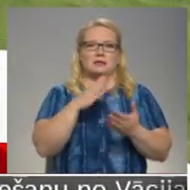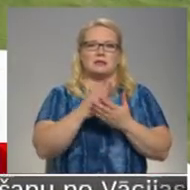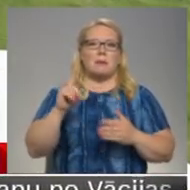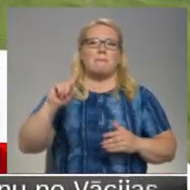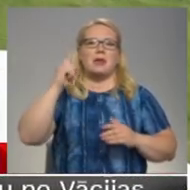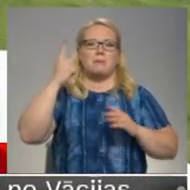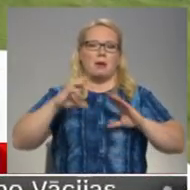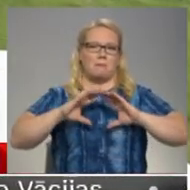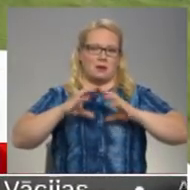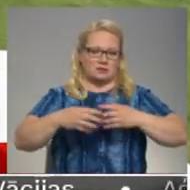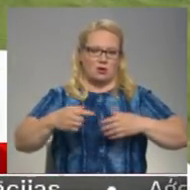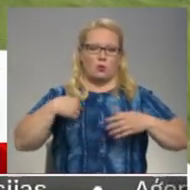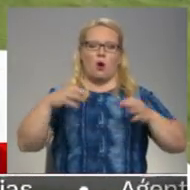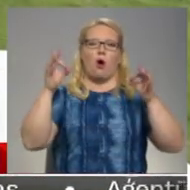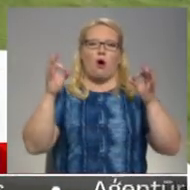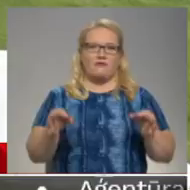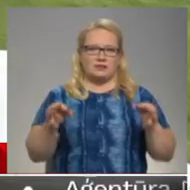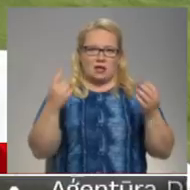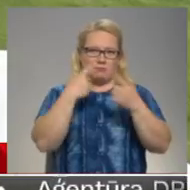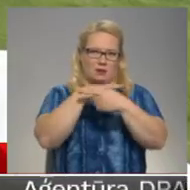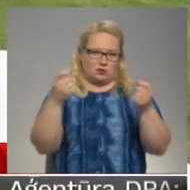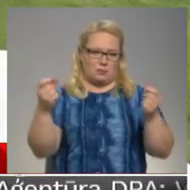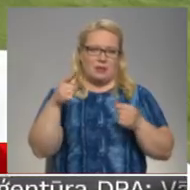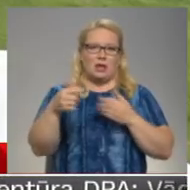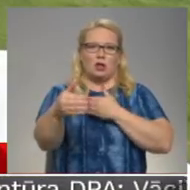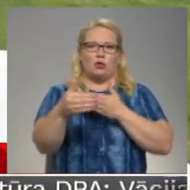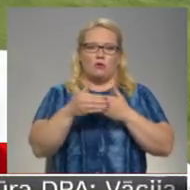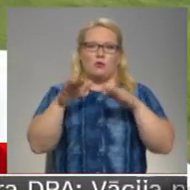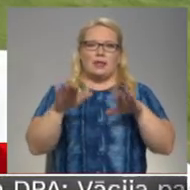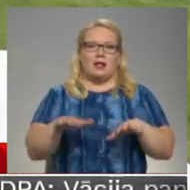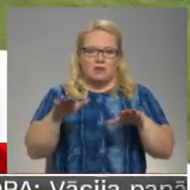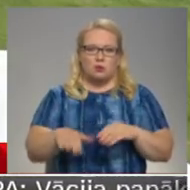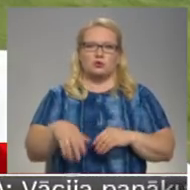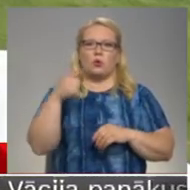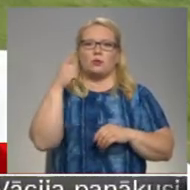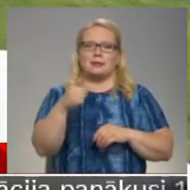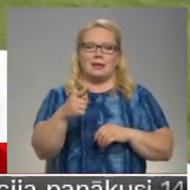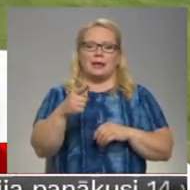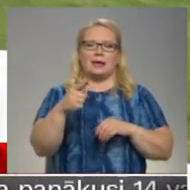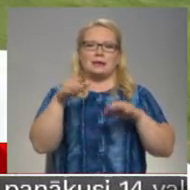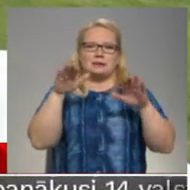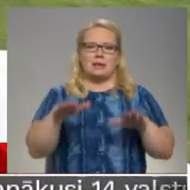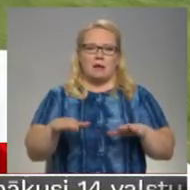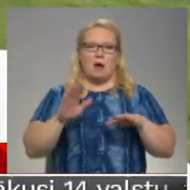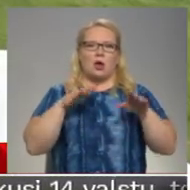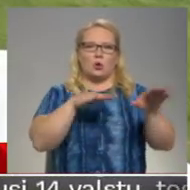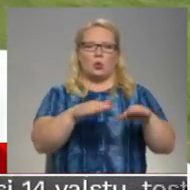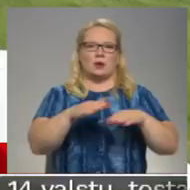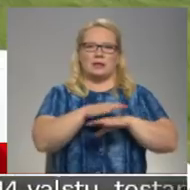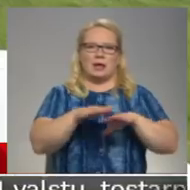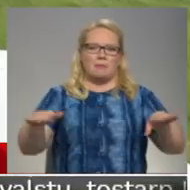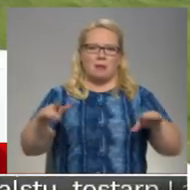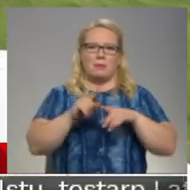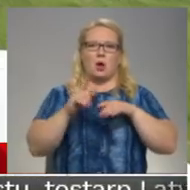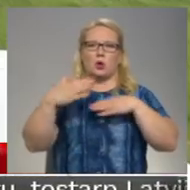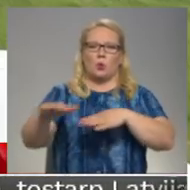pasaulē. To es oficiāli paziņoju. Tik tuvu dienvidos un tik zemā jūras līmenī, teiksim, augstumā no